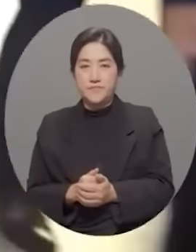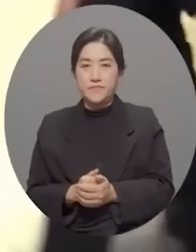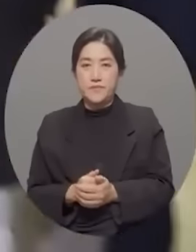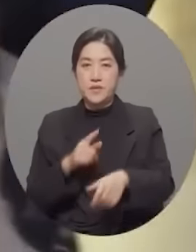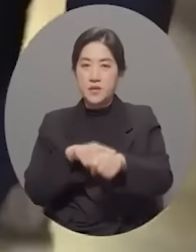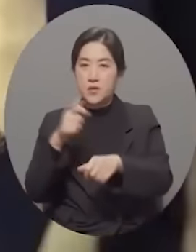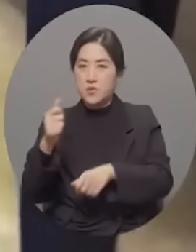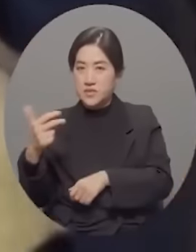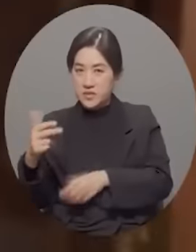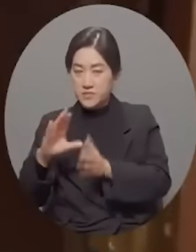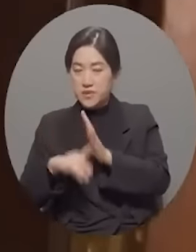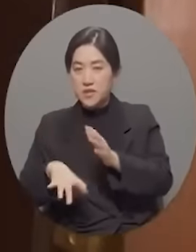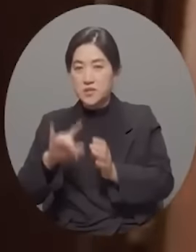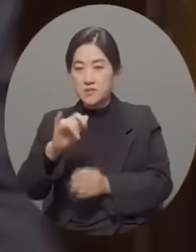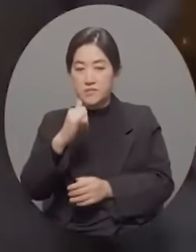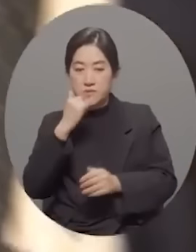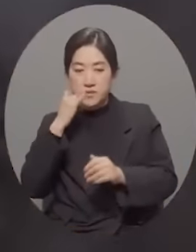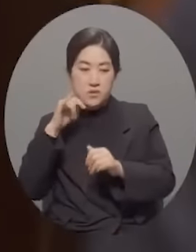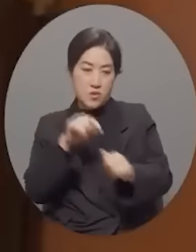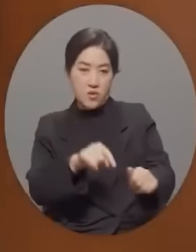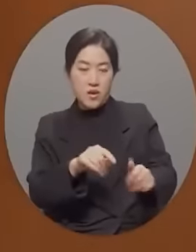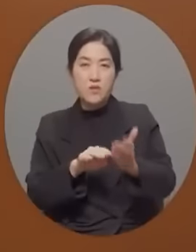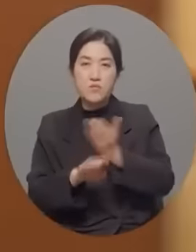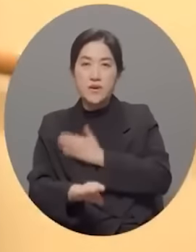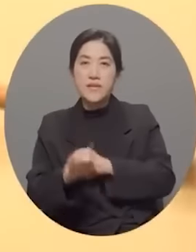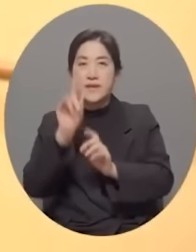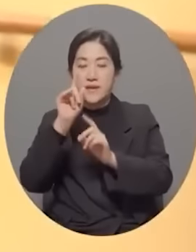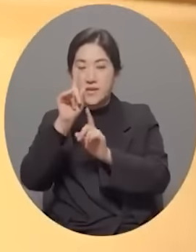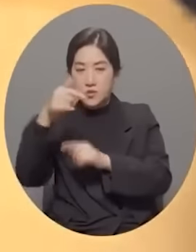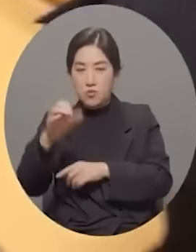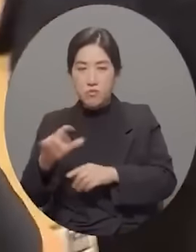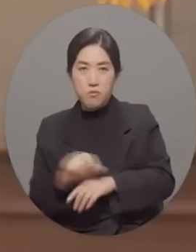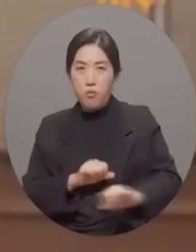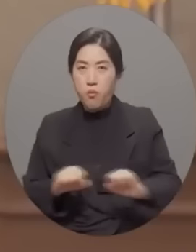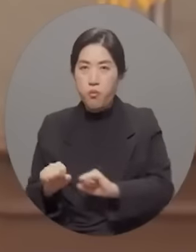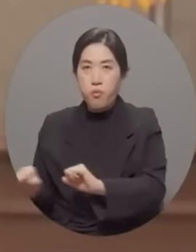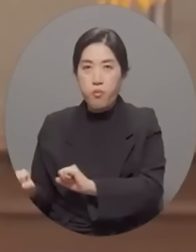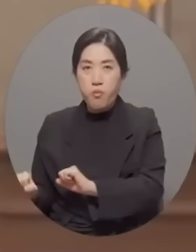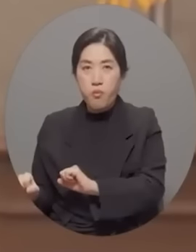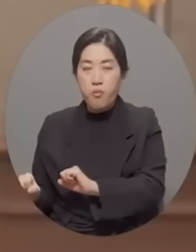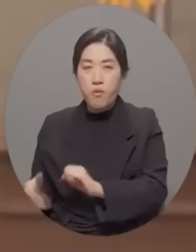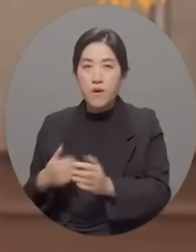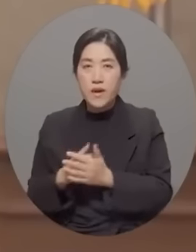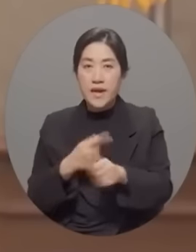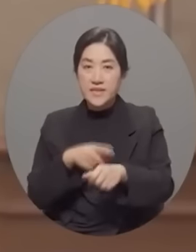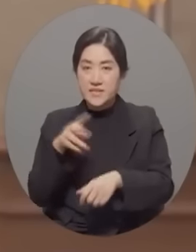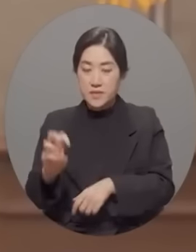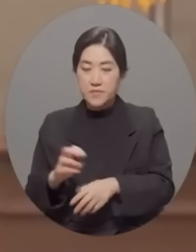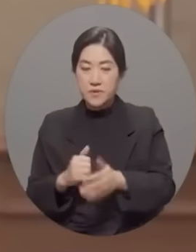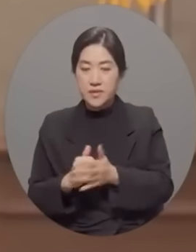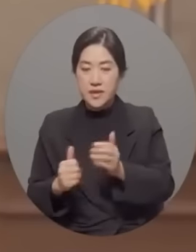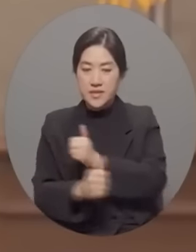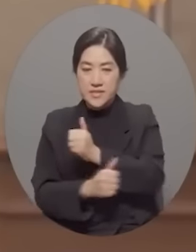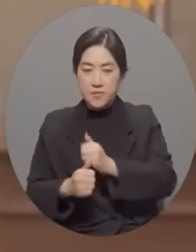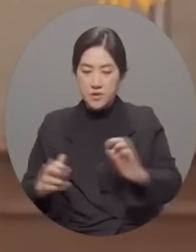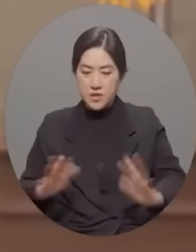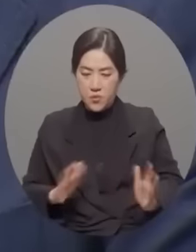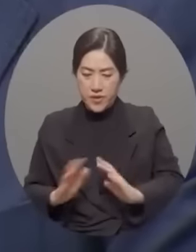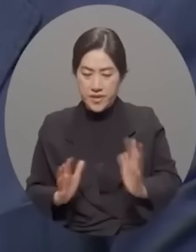11시 57분 첫 전화 지시 이후 이 전 장관은 신속하게 움직였습니다. 1시 반 참모진 긴급회의를